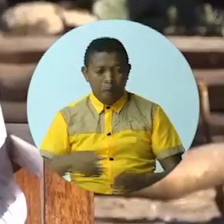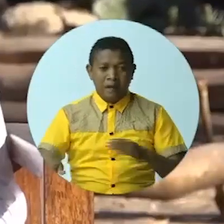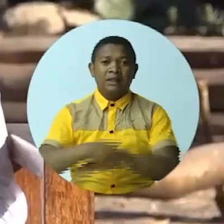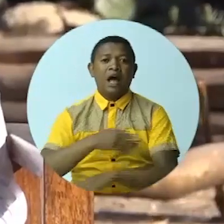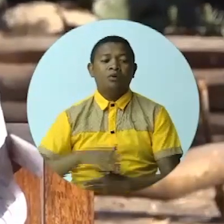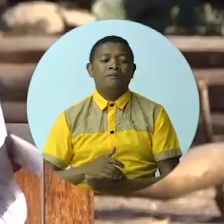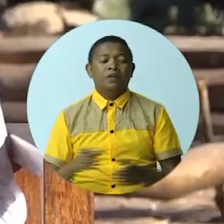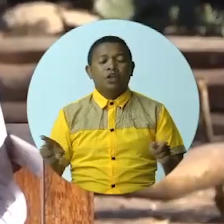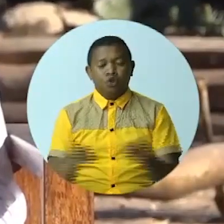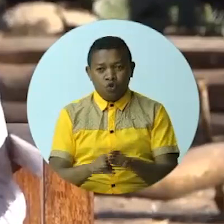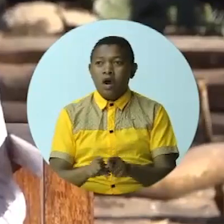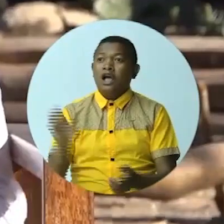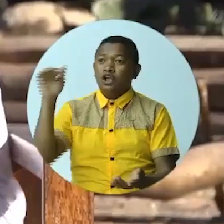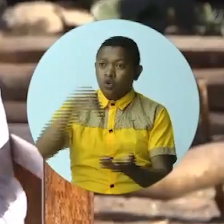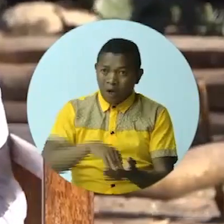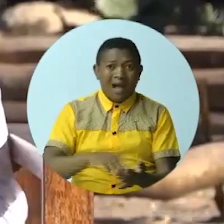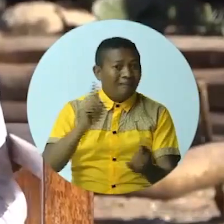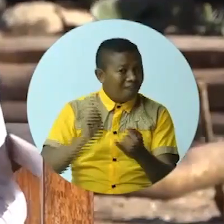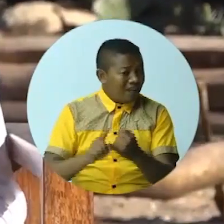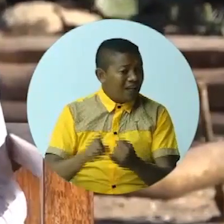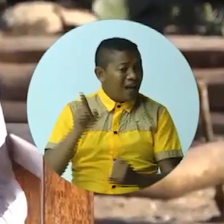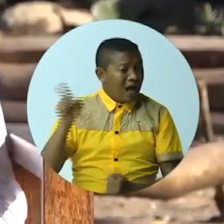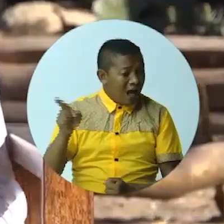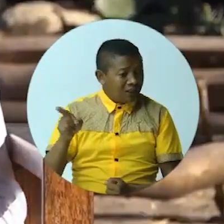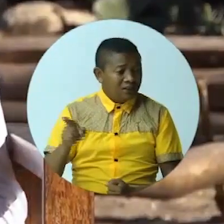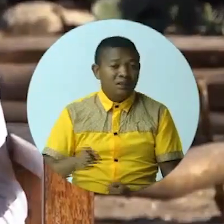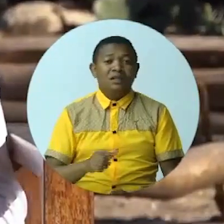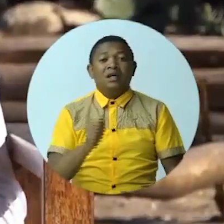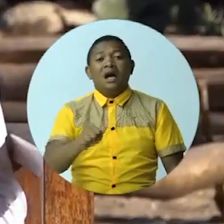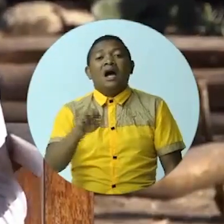sia tonga hatrany Antaritarika.